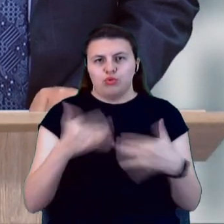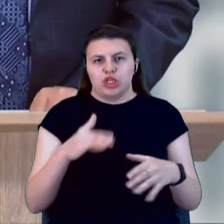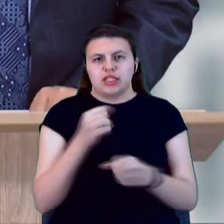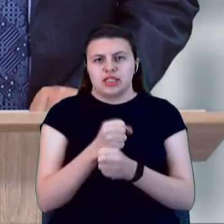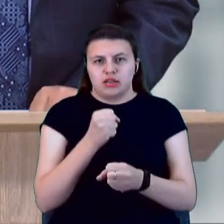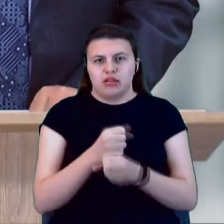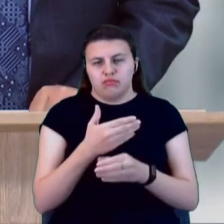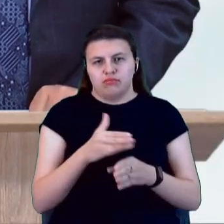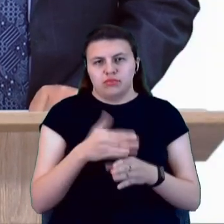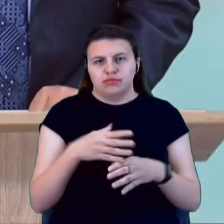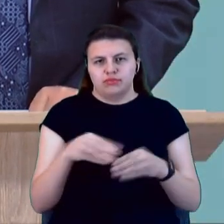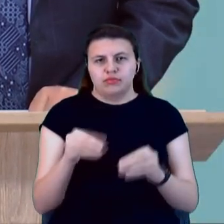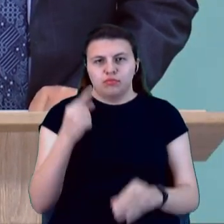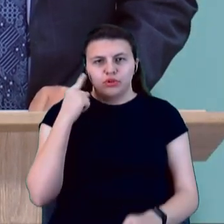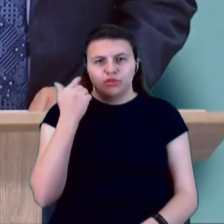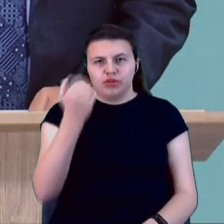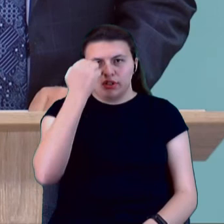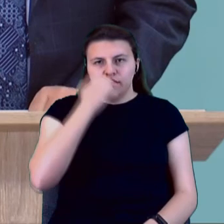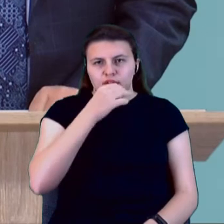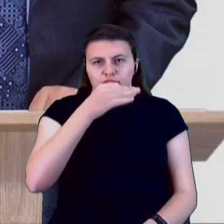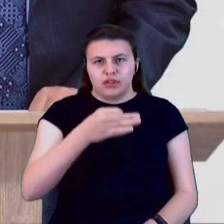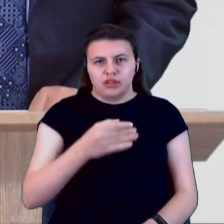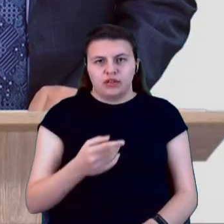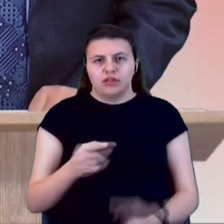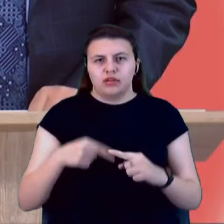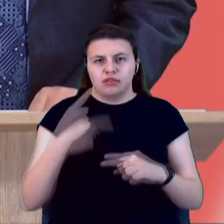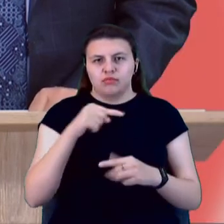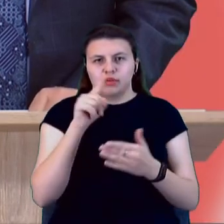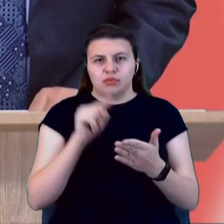Почули вас, дякуємо за відповідь. І наступне запитання пану Денису.